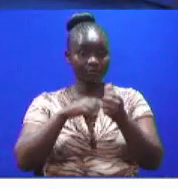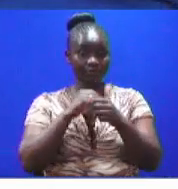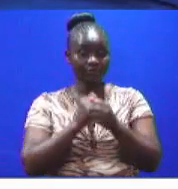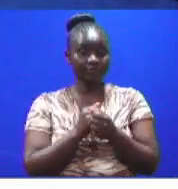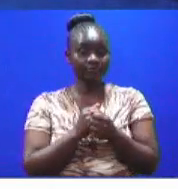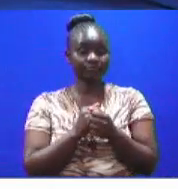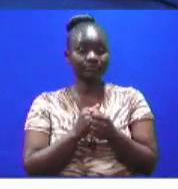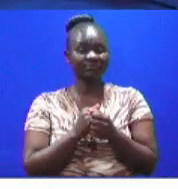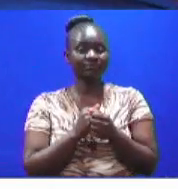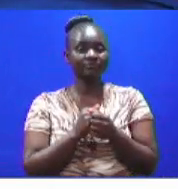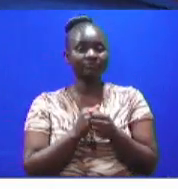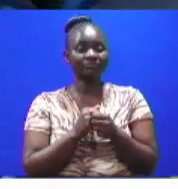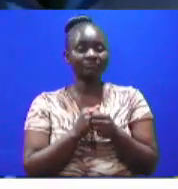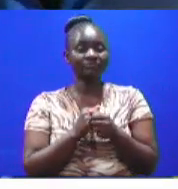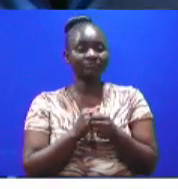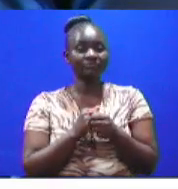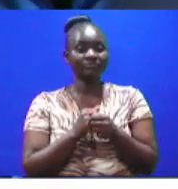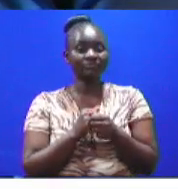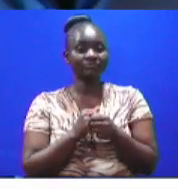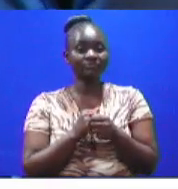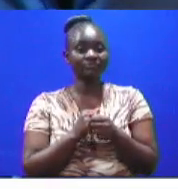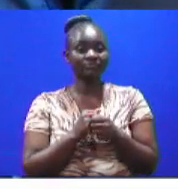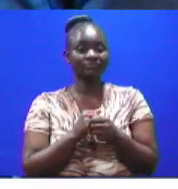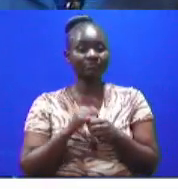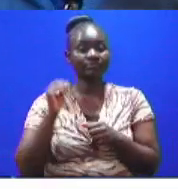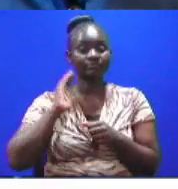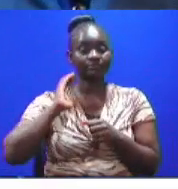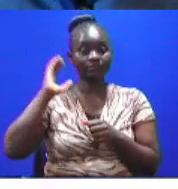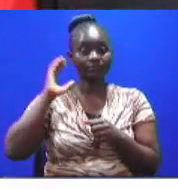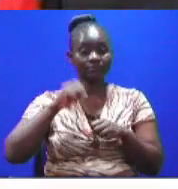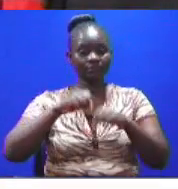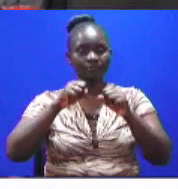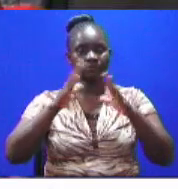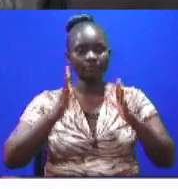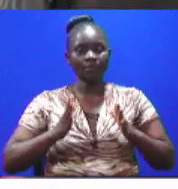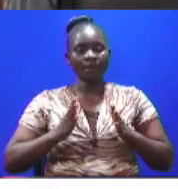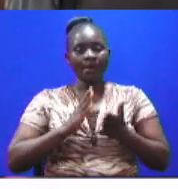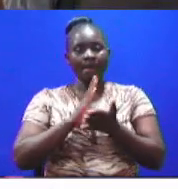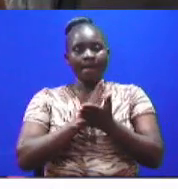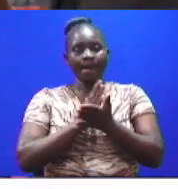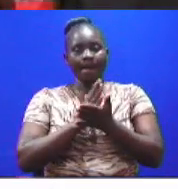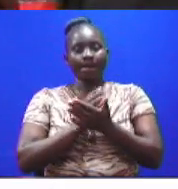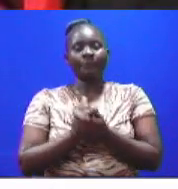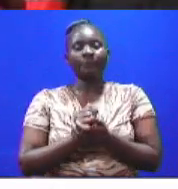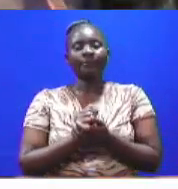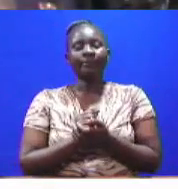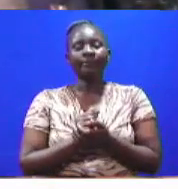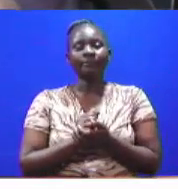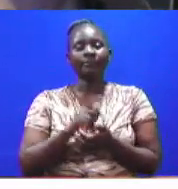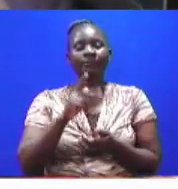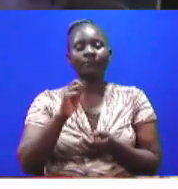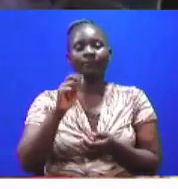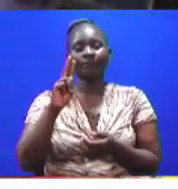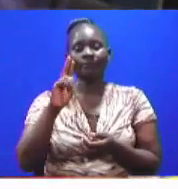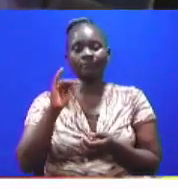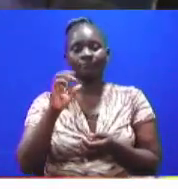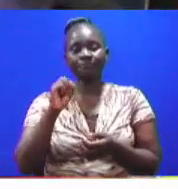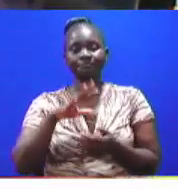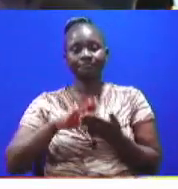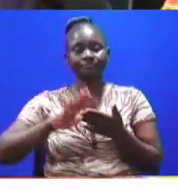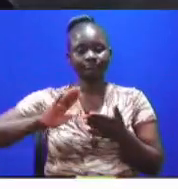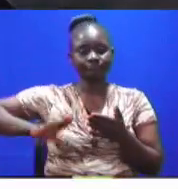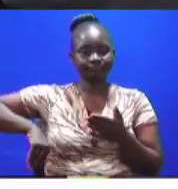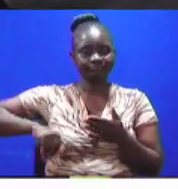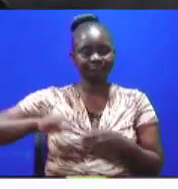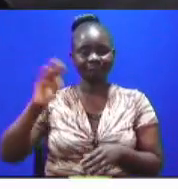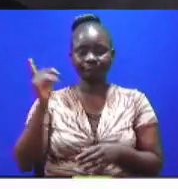ya kutu wade Omu nyakirogo oboda boda buwe sub-county ya Kitutu Kevin Obiri. Voigo tatikiri magega asa